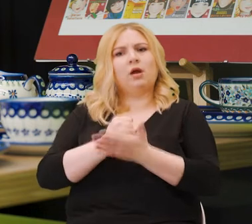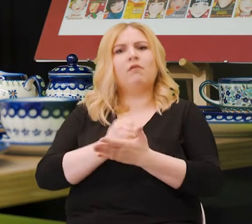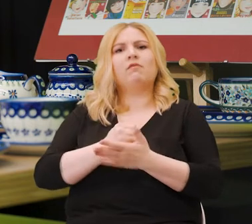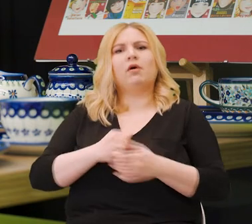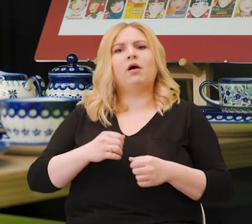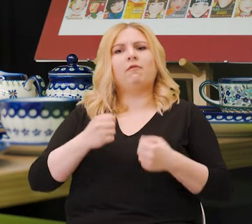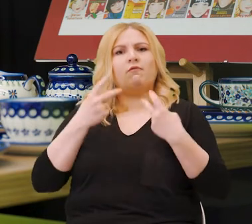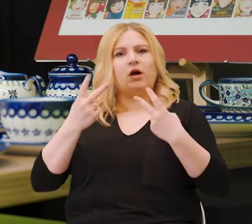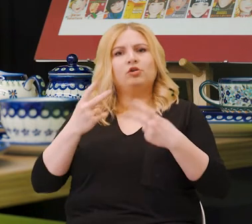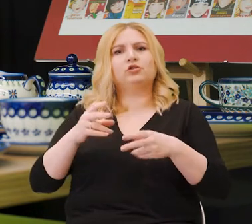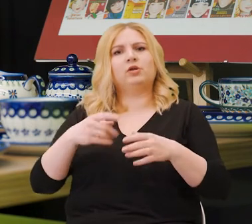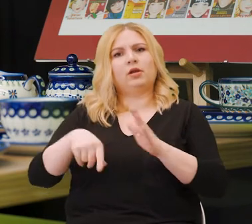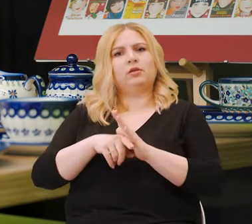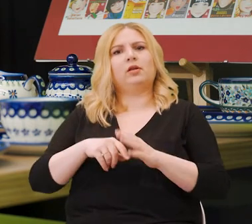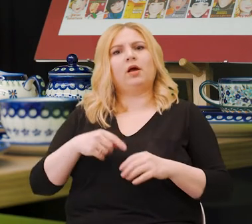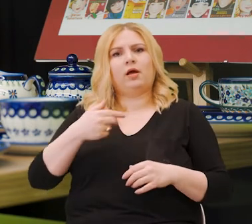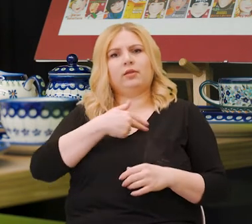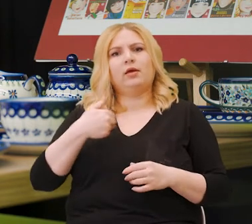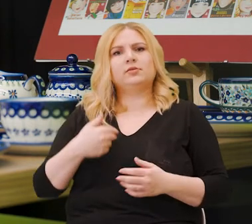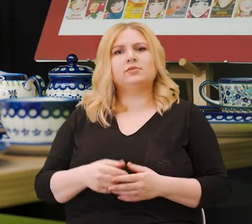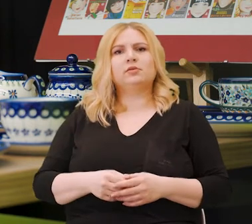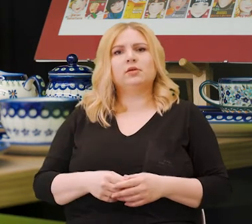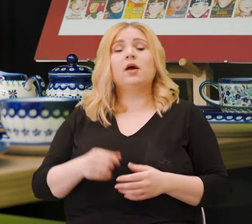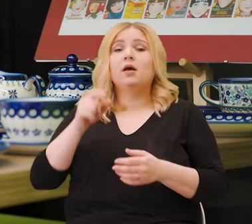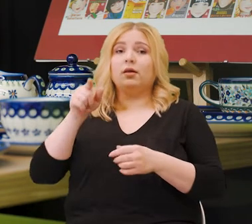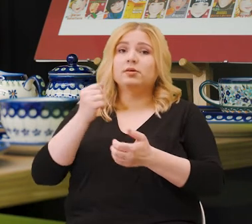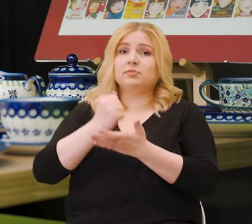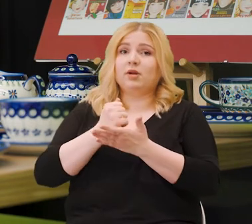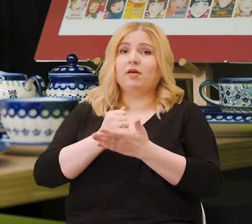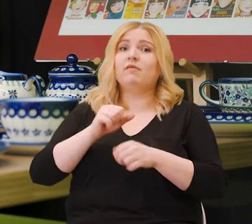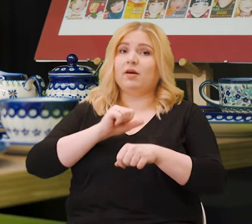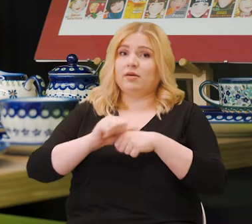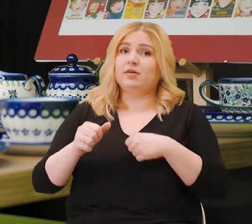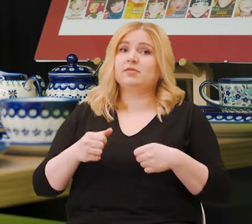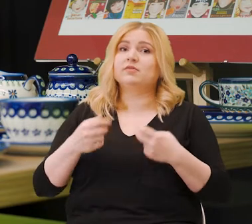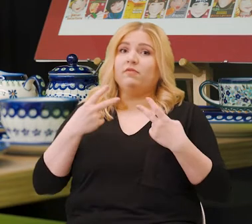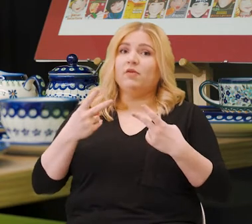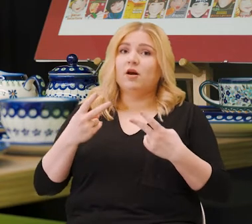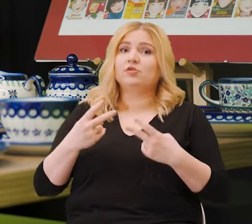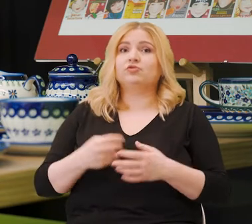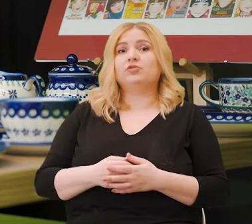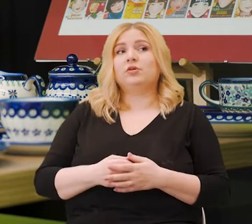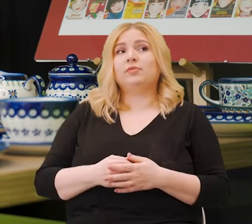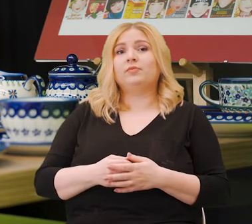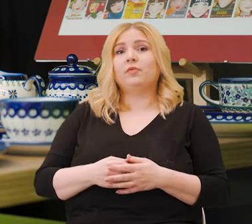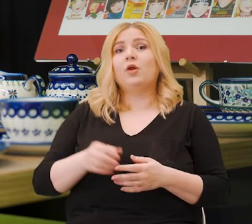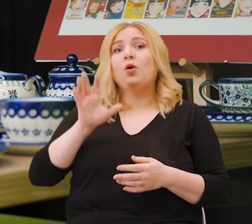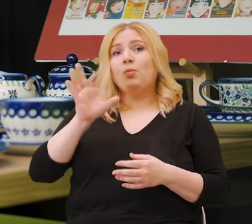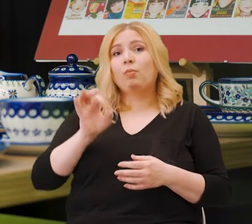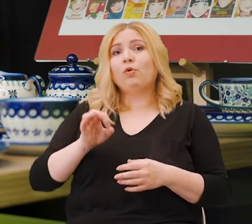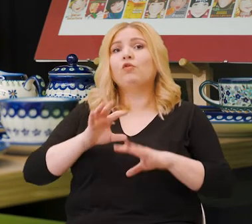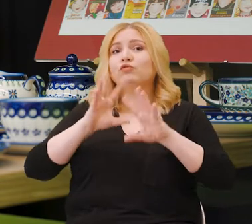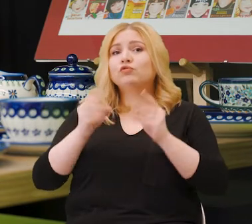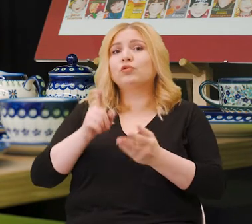domu. Teresa jest widać naprawdę mocną indywidualnością, skoro za jednym pociągnięciem cugli